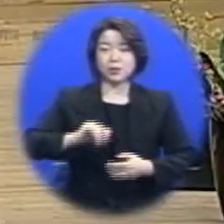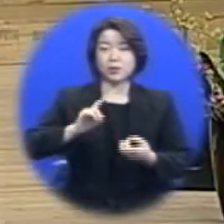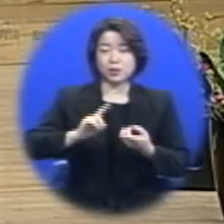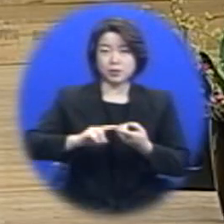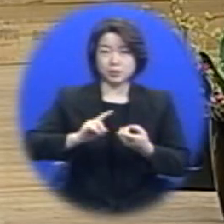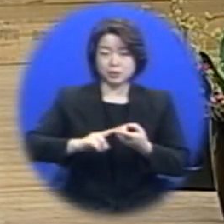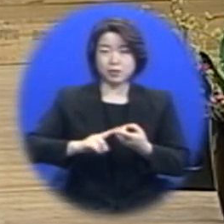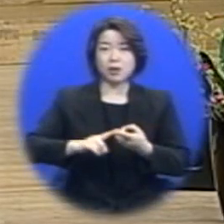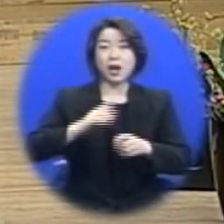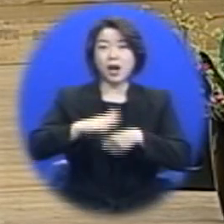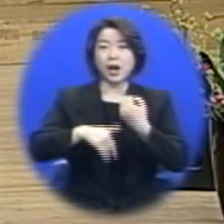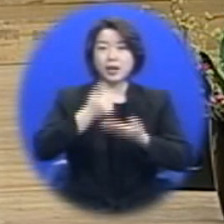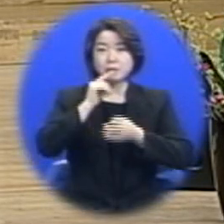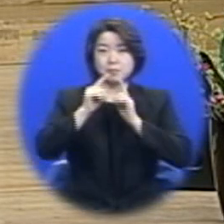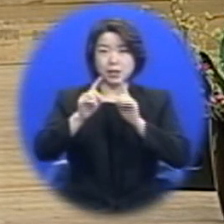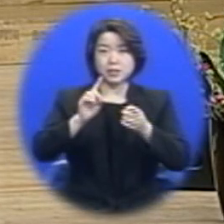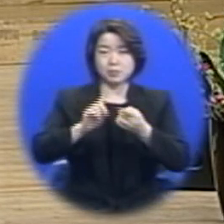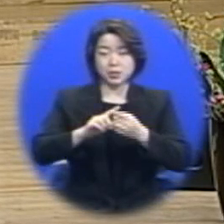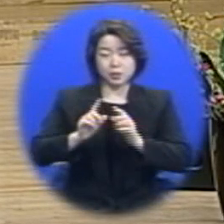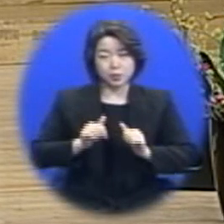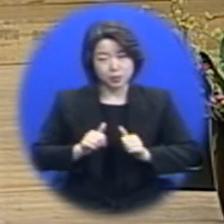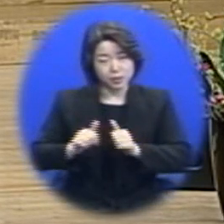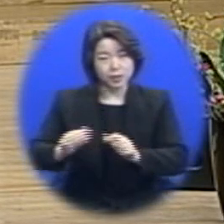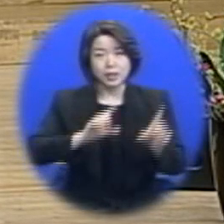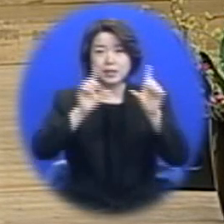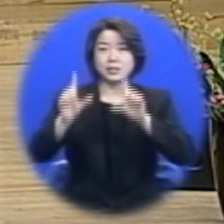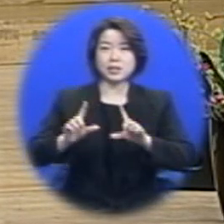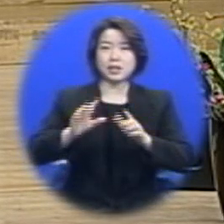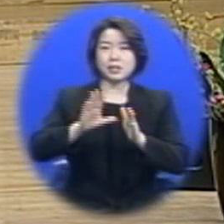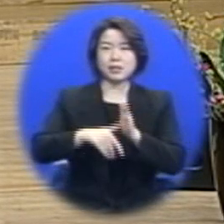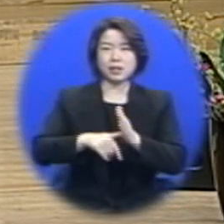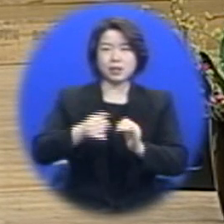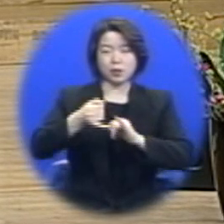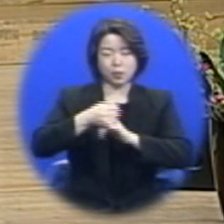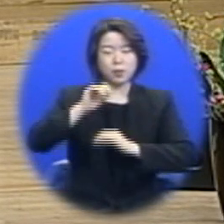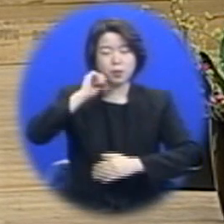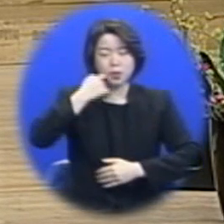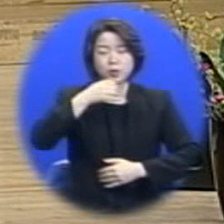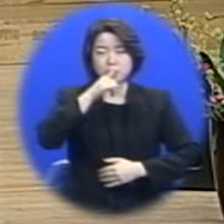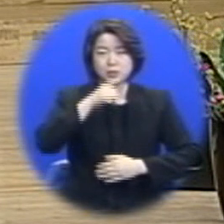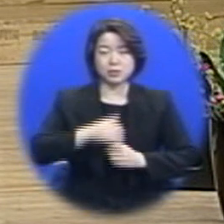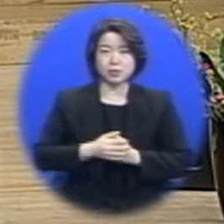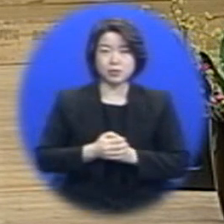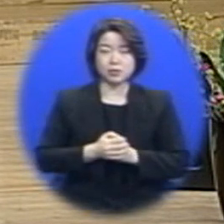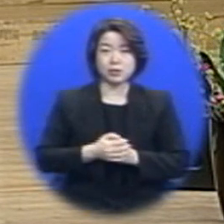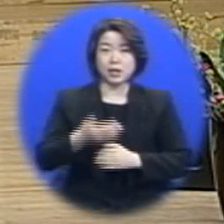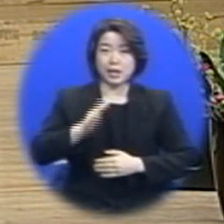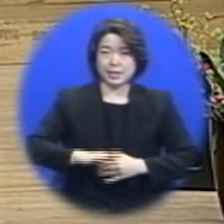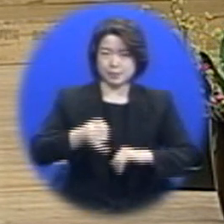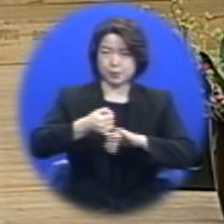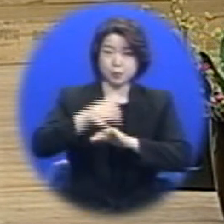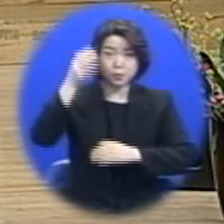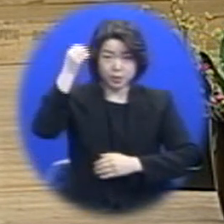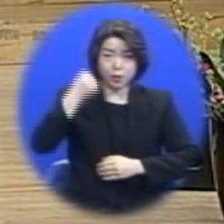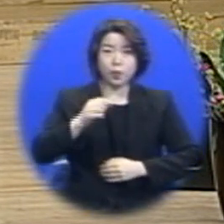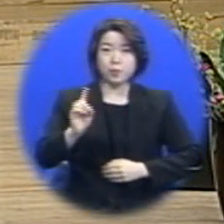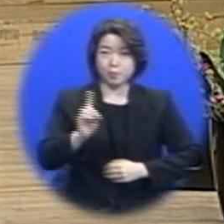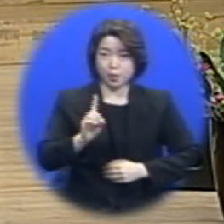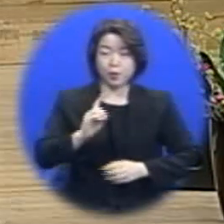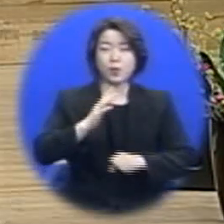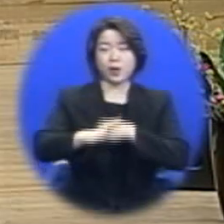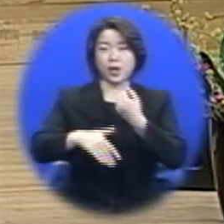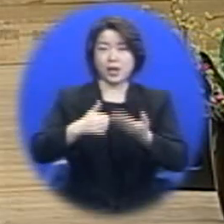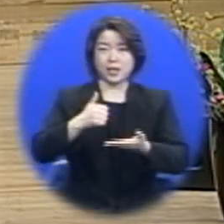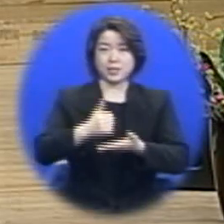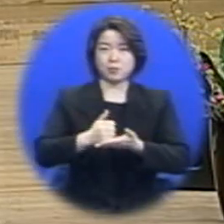때 반드시 어려움이 따라옵니다. 그러나 여러분 꼭 기억하셔야 합니다. 하나님께서는 우리가